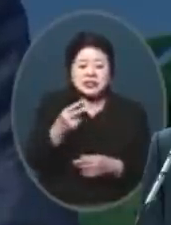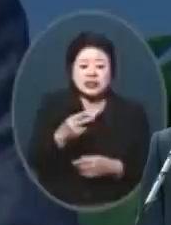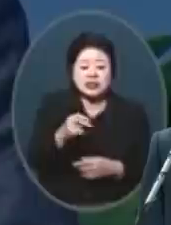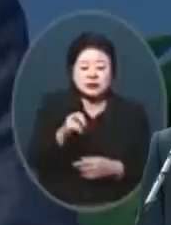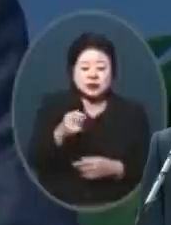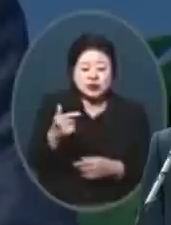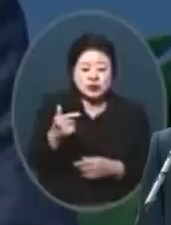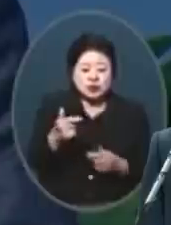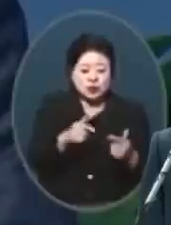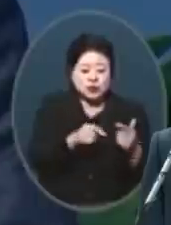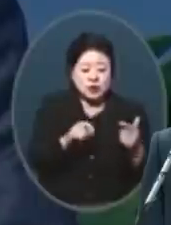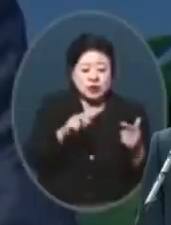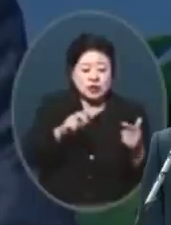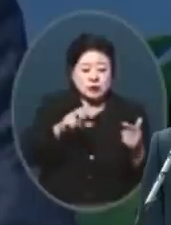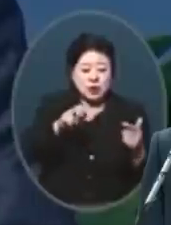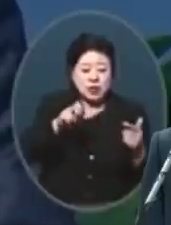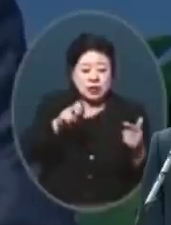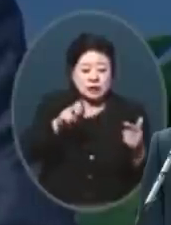2016년 6월 25일